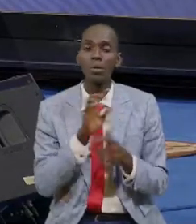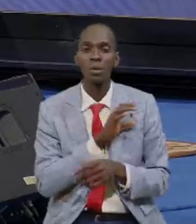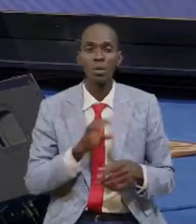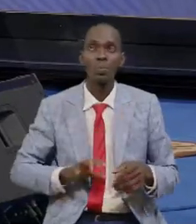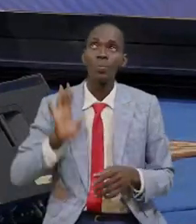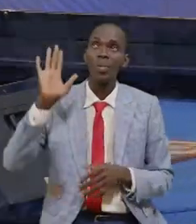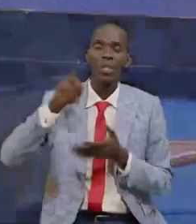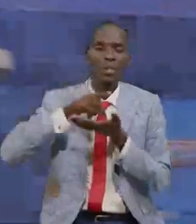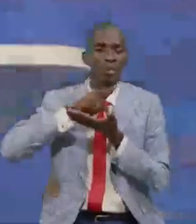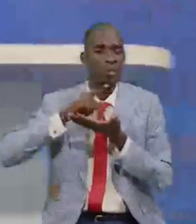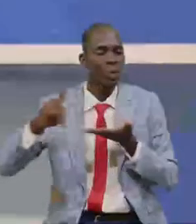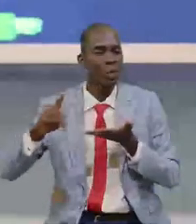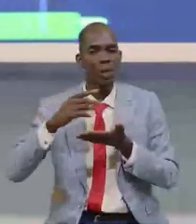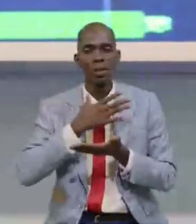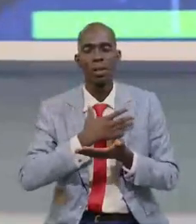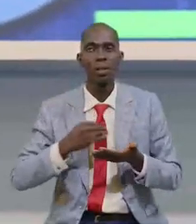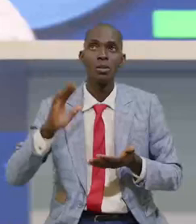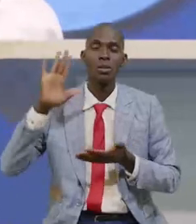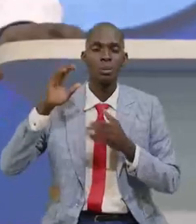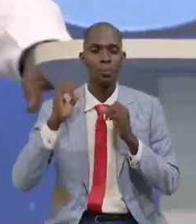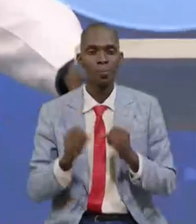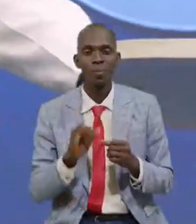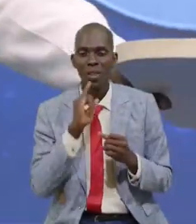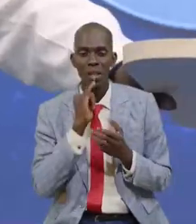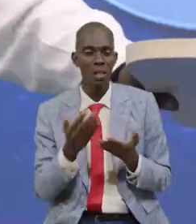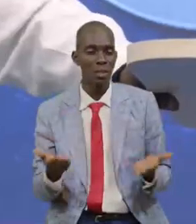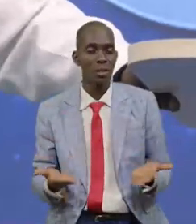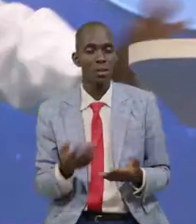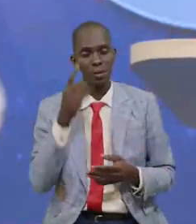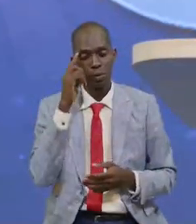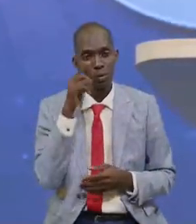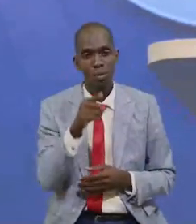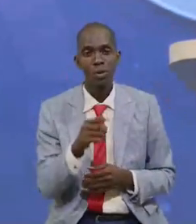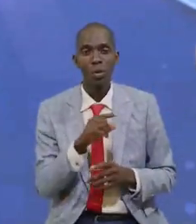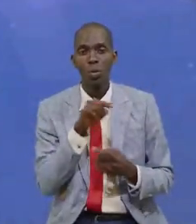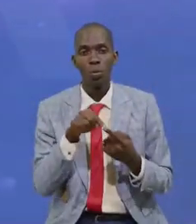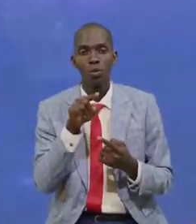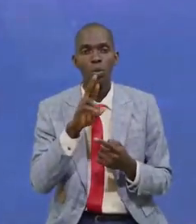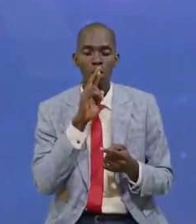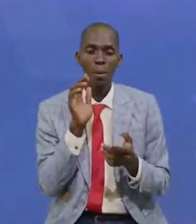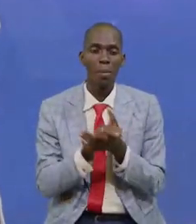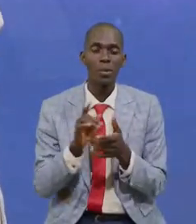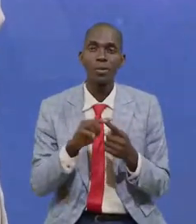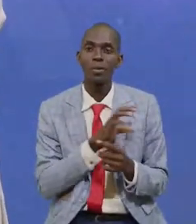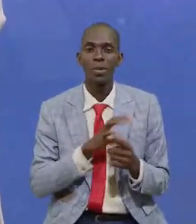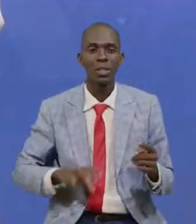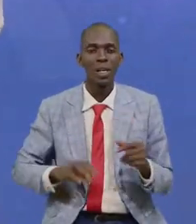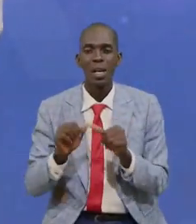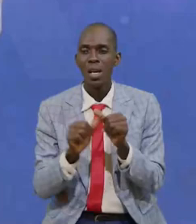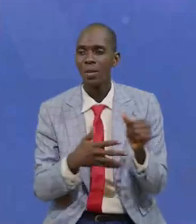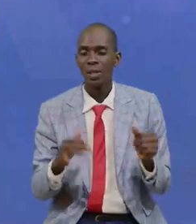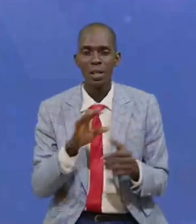pureté, sa puissance sont disponibles pour vous. Lorsque vous mariez à Christ, tout ce que Christ